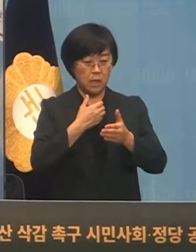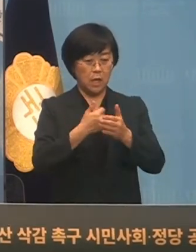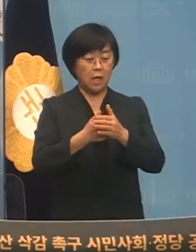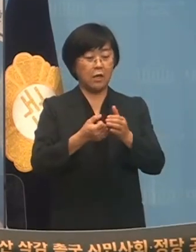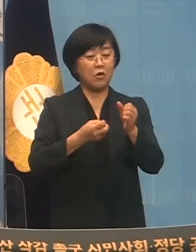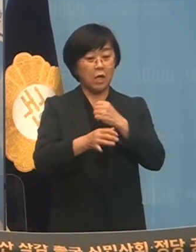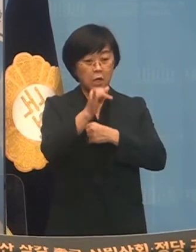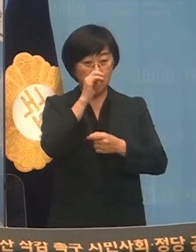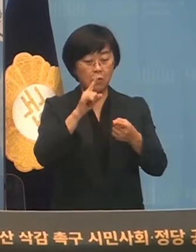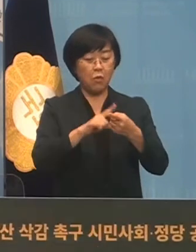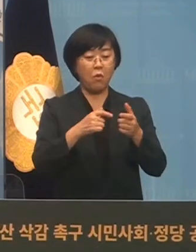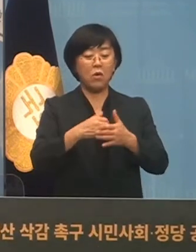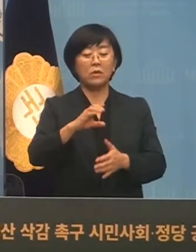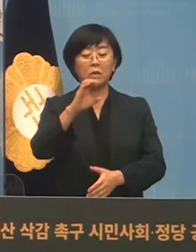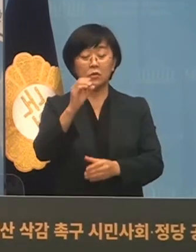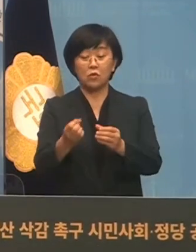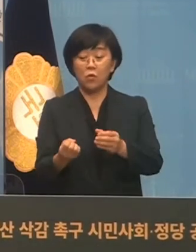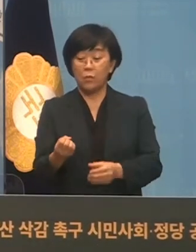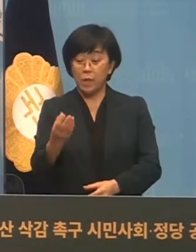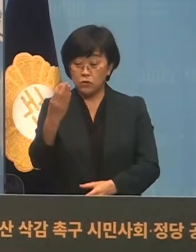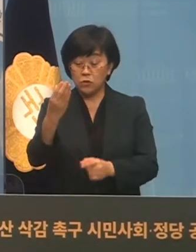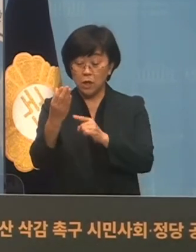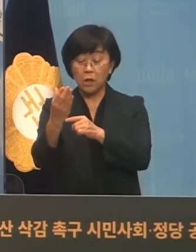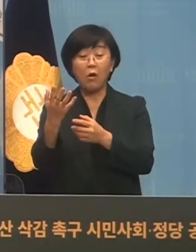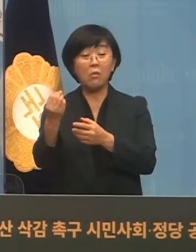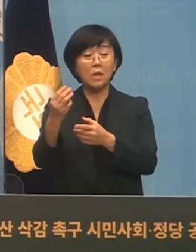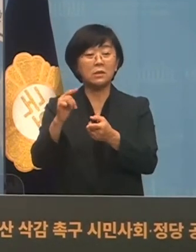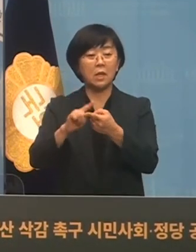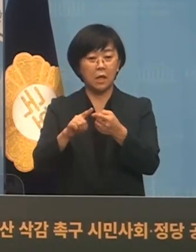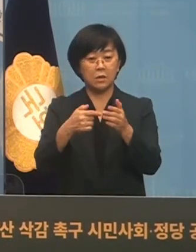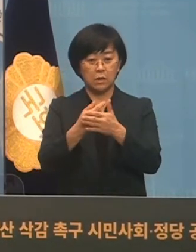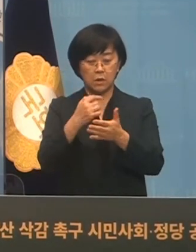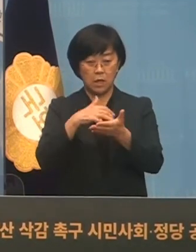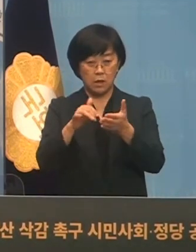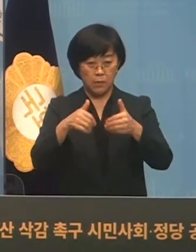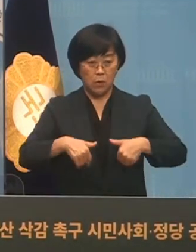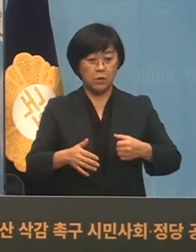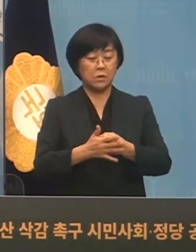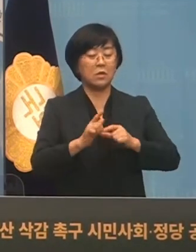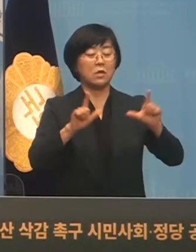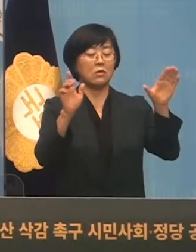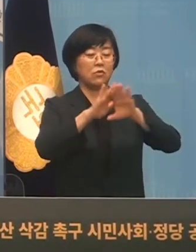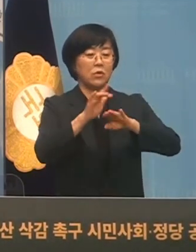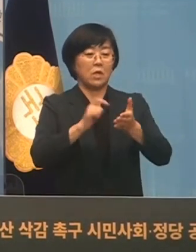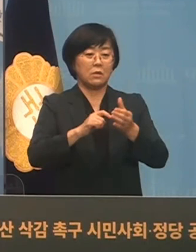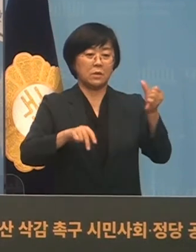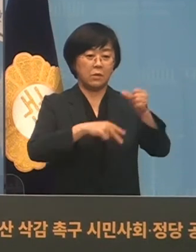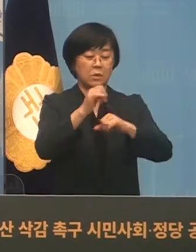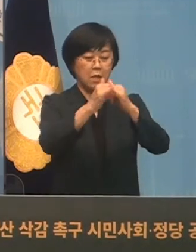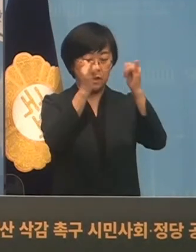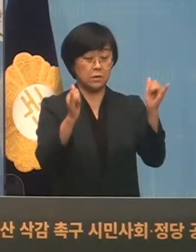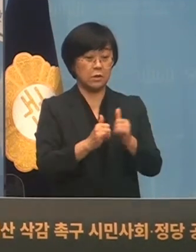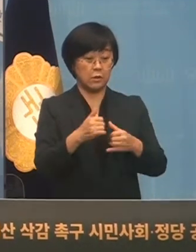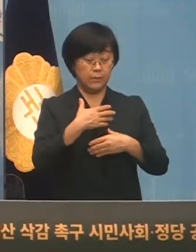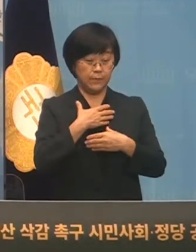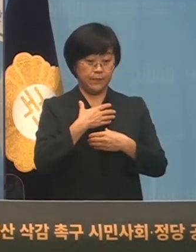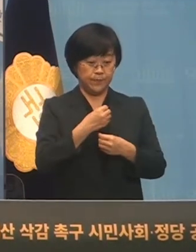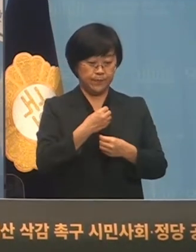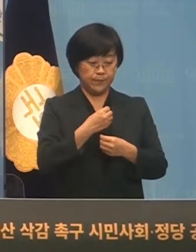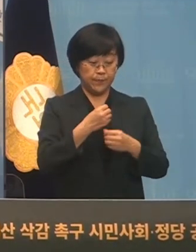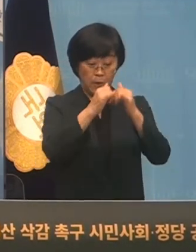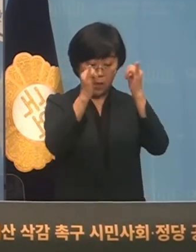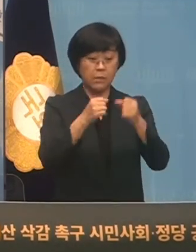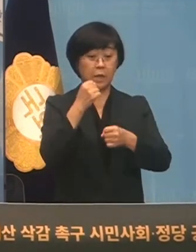배출할지를 엄밀하게 따져야 합니다. 이런 막강한 국방비가 아닌 기후재난으로부터 안전한 사회를 만드는데